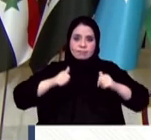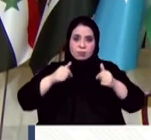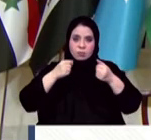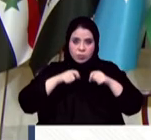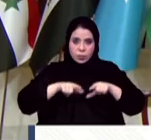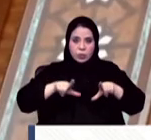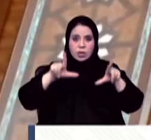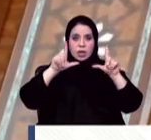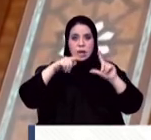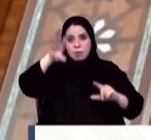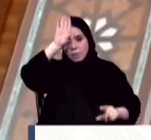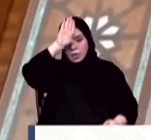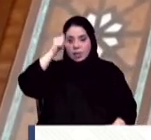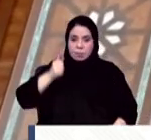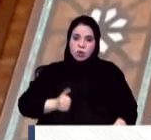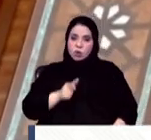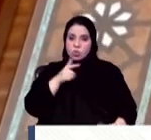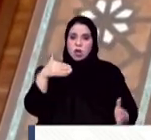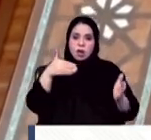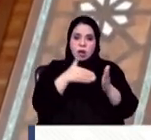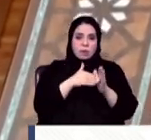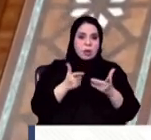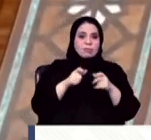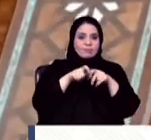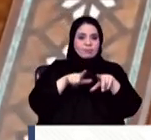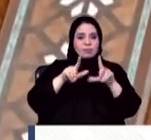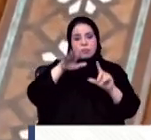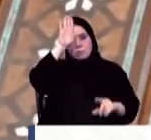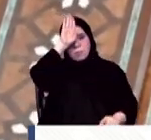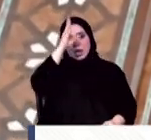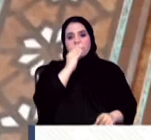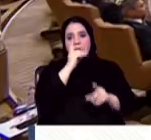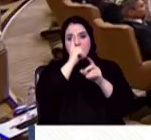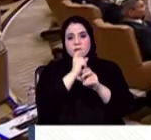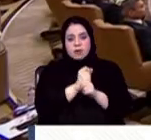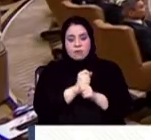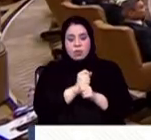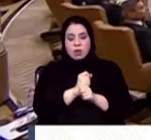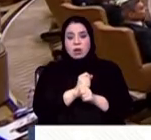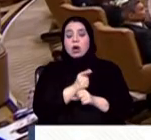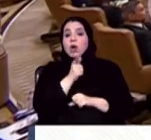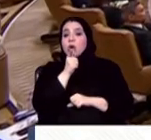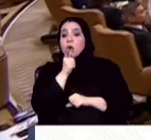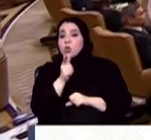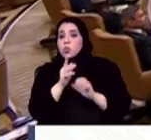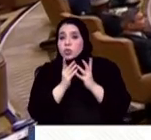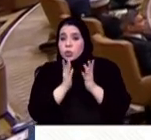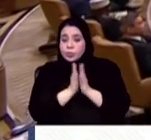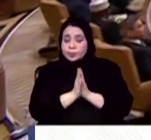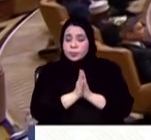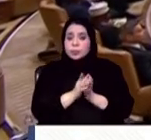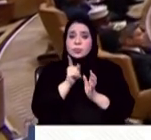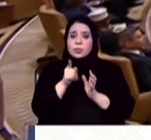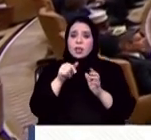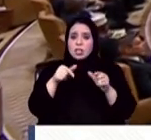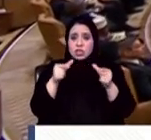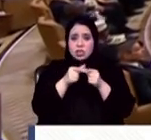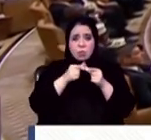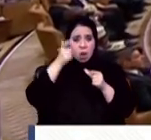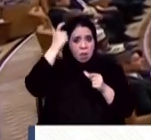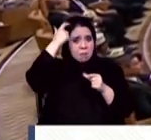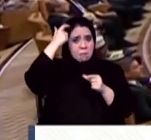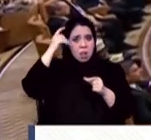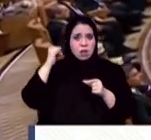البحرين التي اعلن عنها حضره صاحب الجلاله ملك البلاد المعظم حفظه الله ورعاه خلال القمه